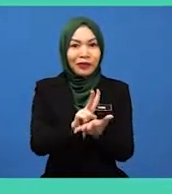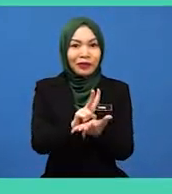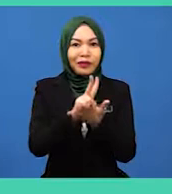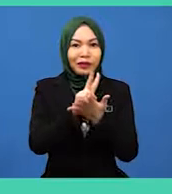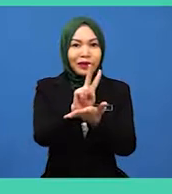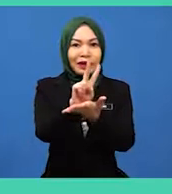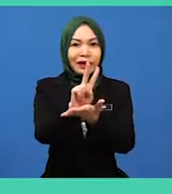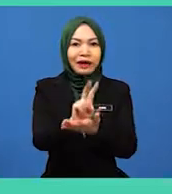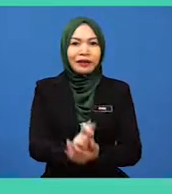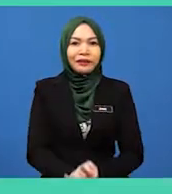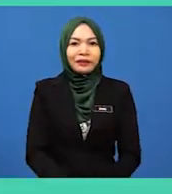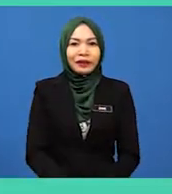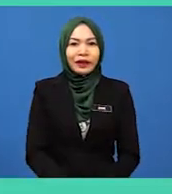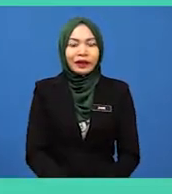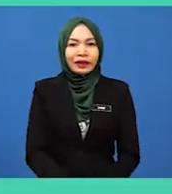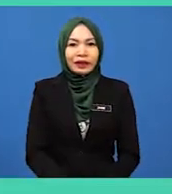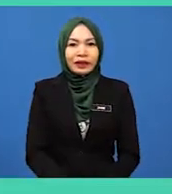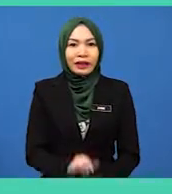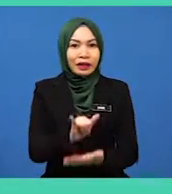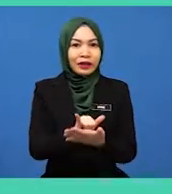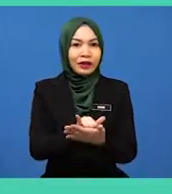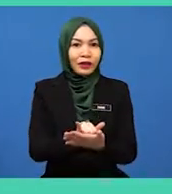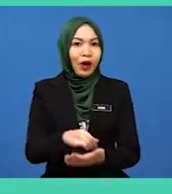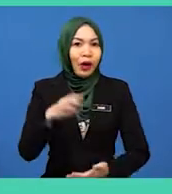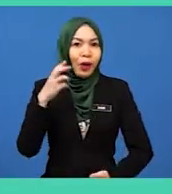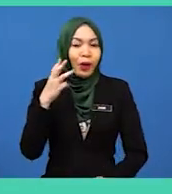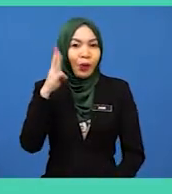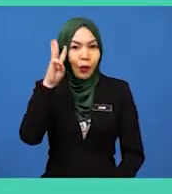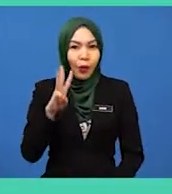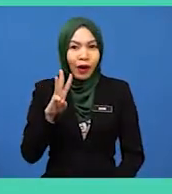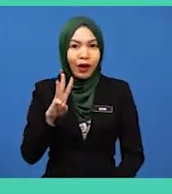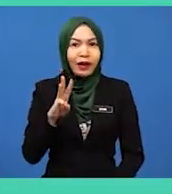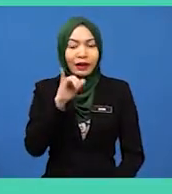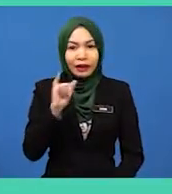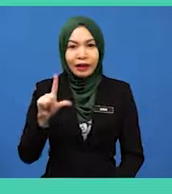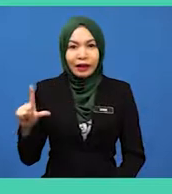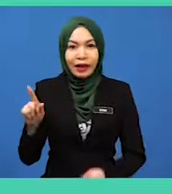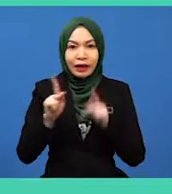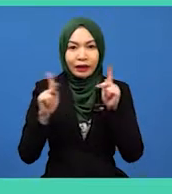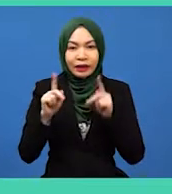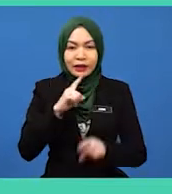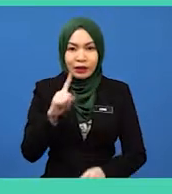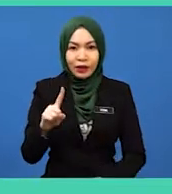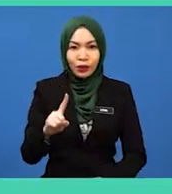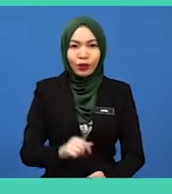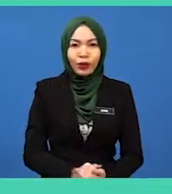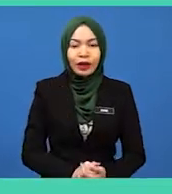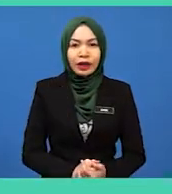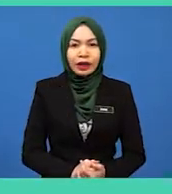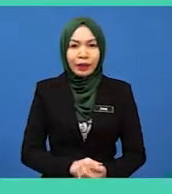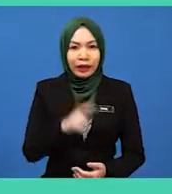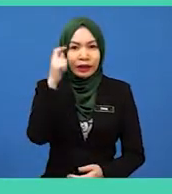Di sini, wah merupakan kata seru. Manakala tanda